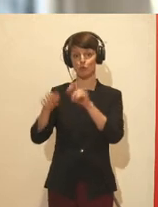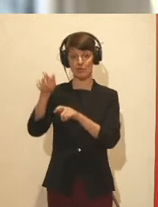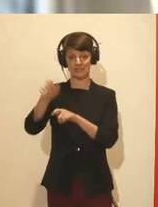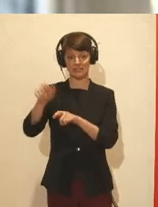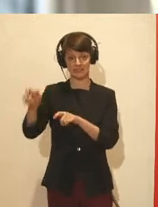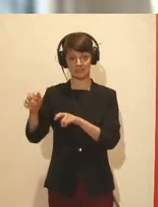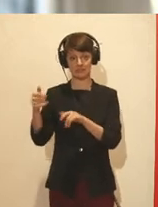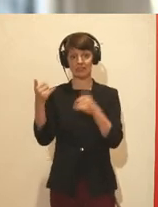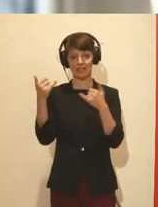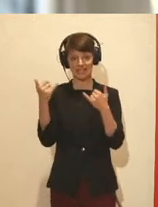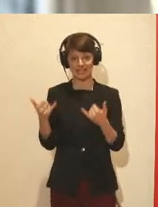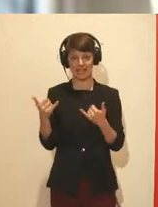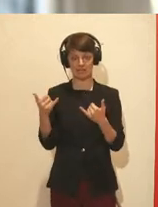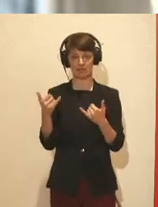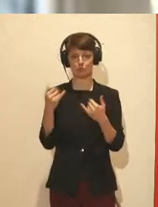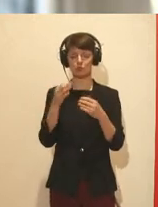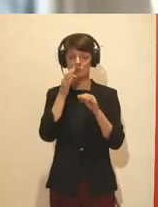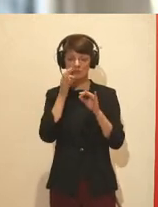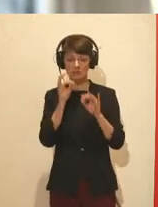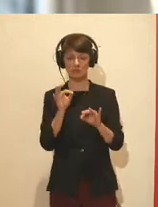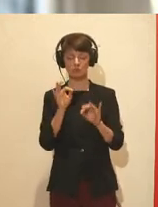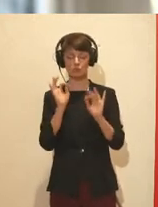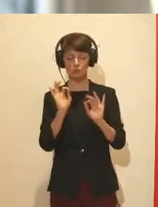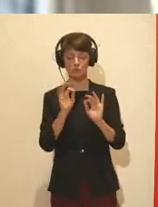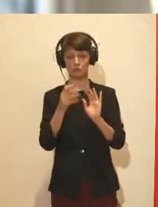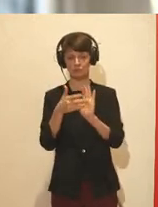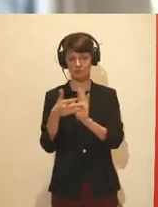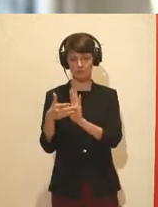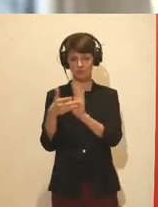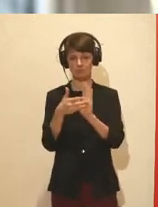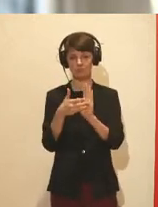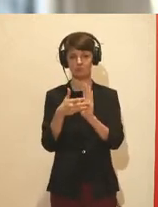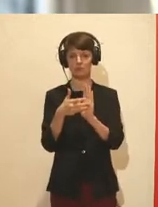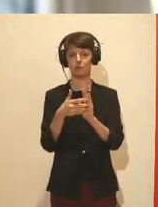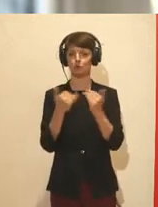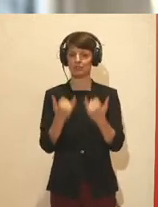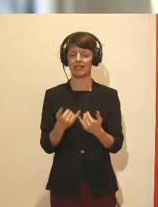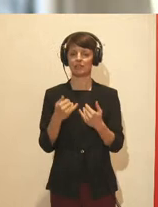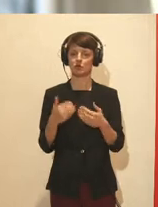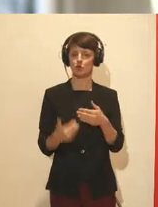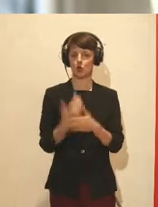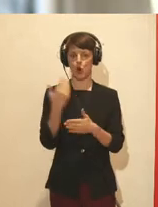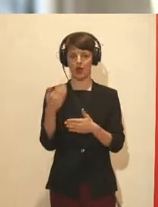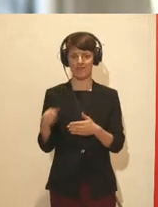face of scale and we have to find one